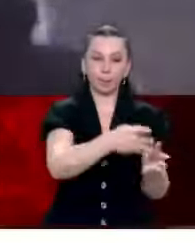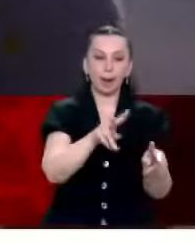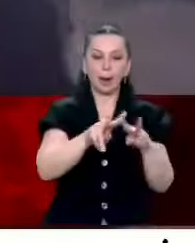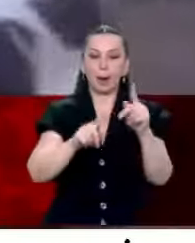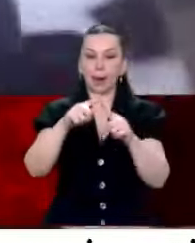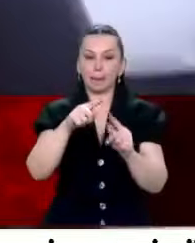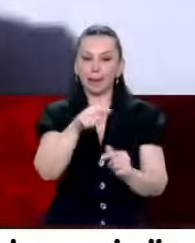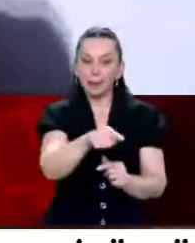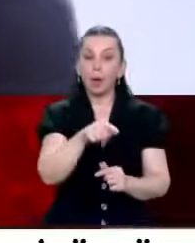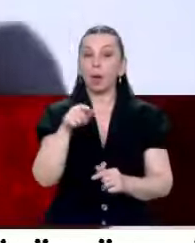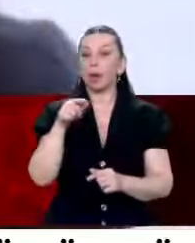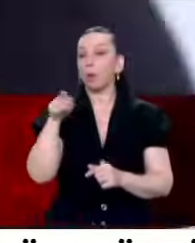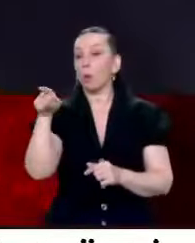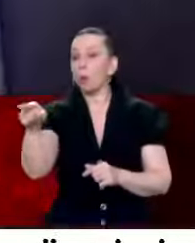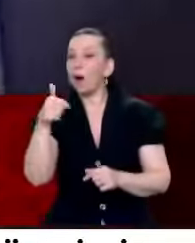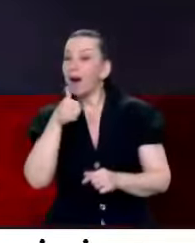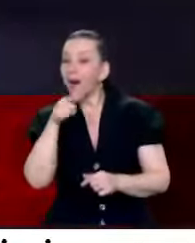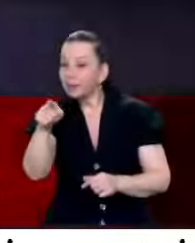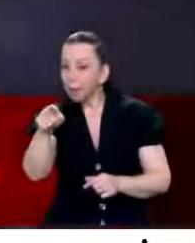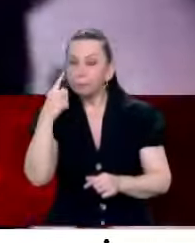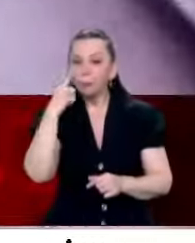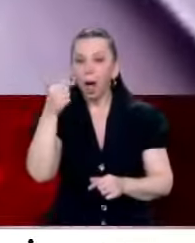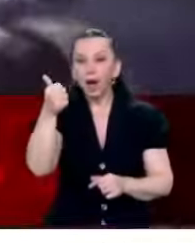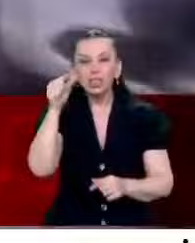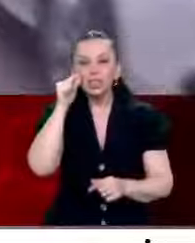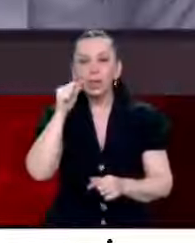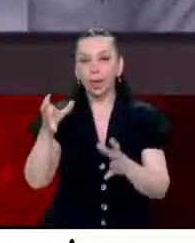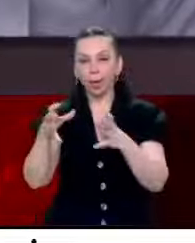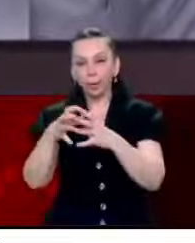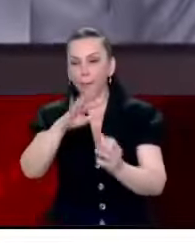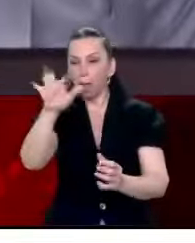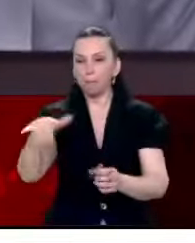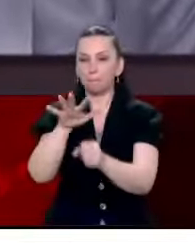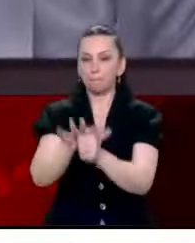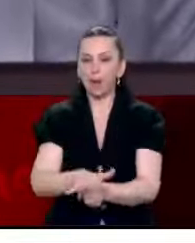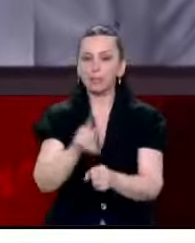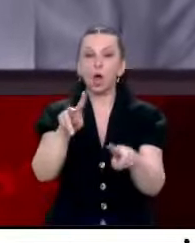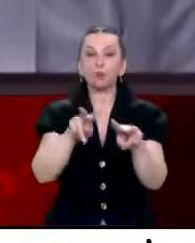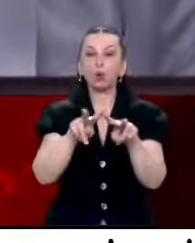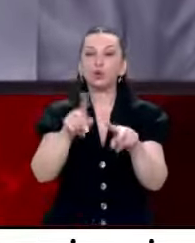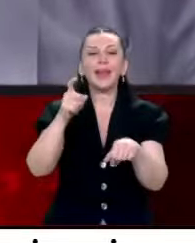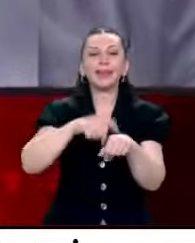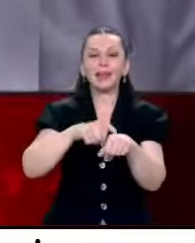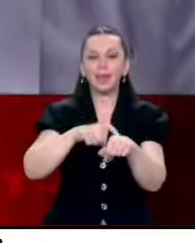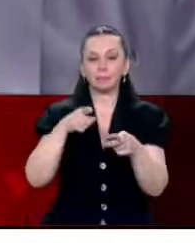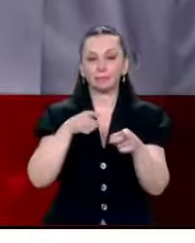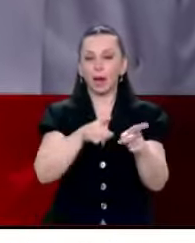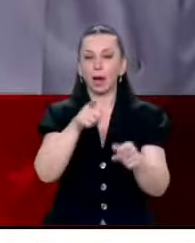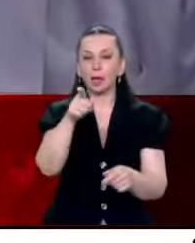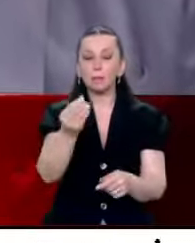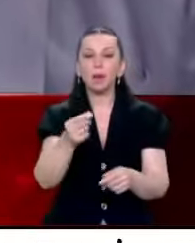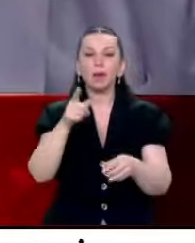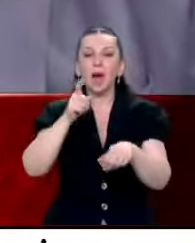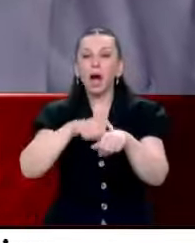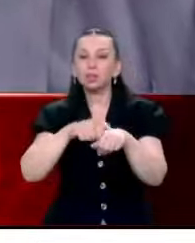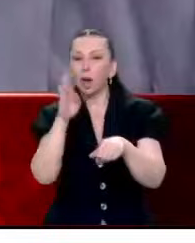o ve 6 kişilik ekibini çökertti mossad'ın dedektifleri yine iş başındaydı bu kez Ajan